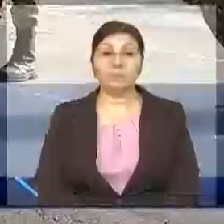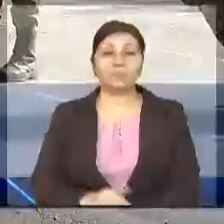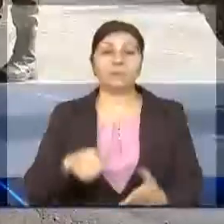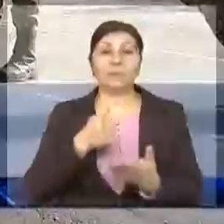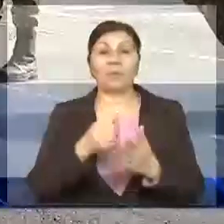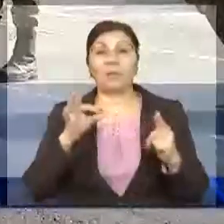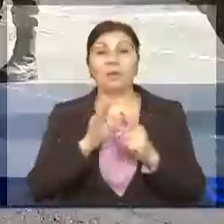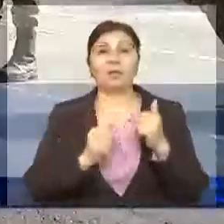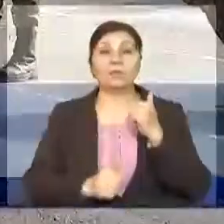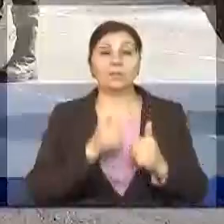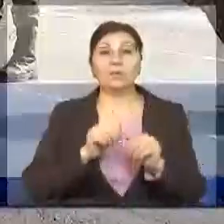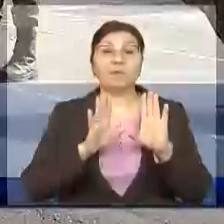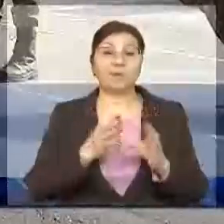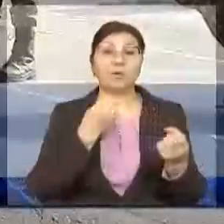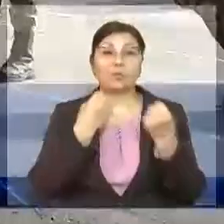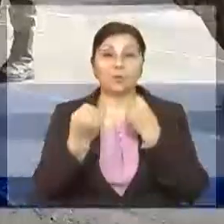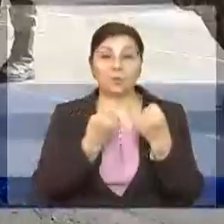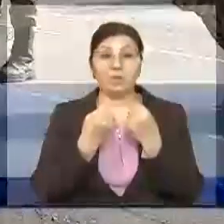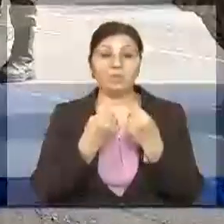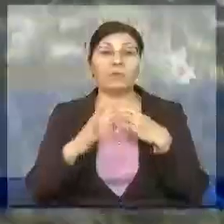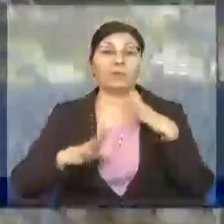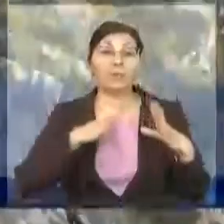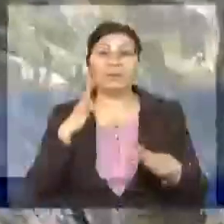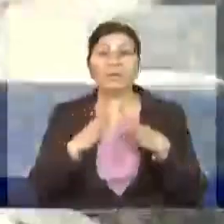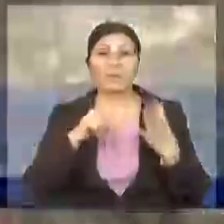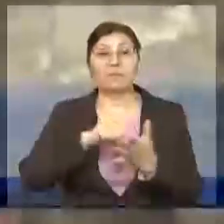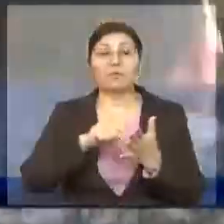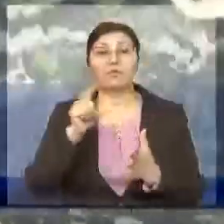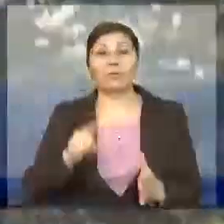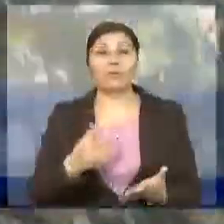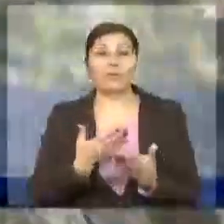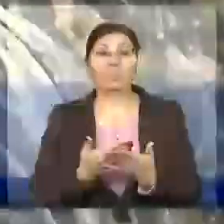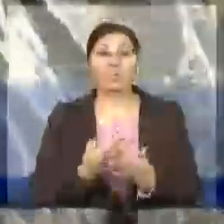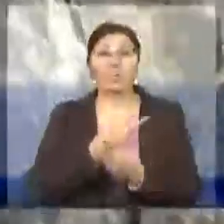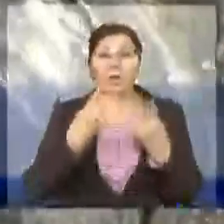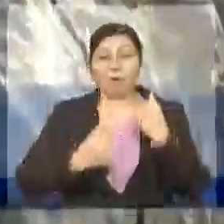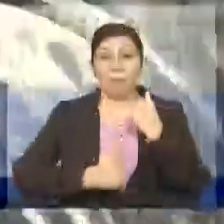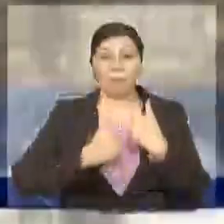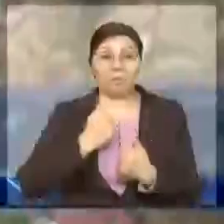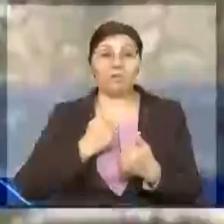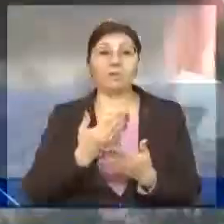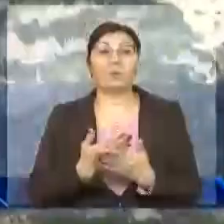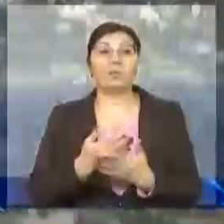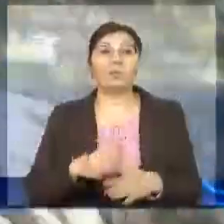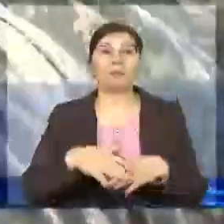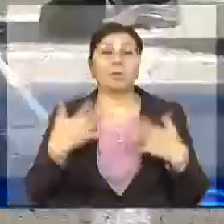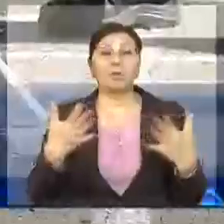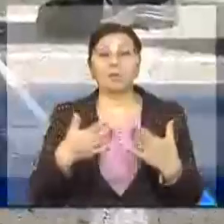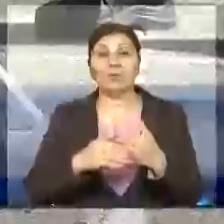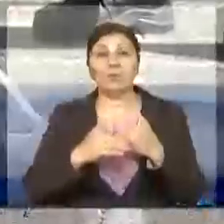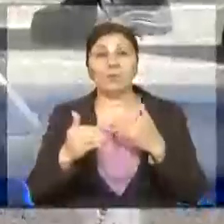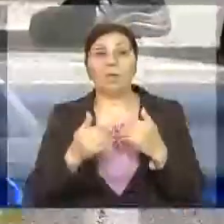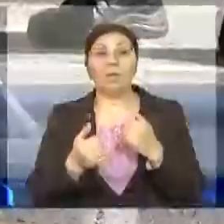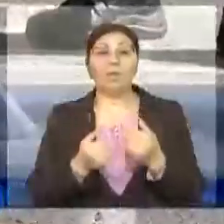Основная цель соревнования – не только укрепить физическую подготовку участников, но и развить у них патриотический дух. На открытой площадке